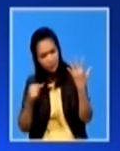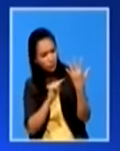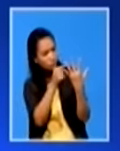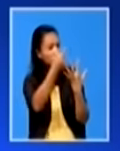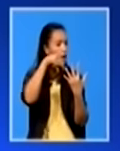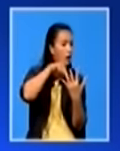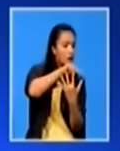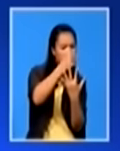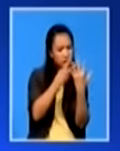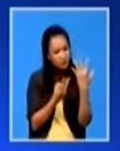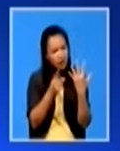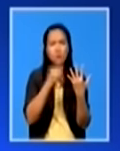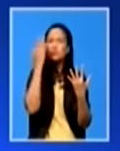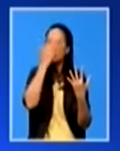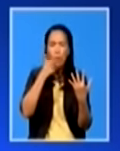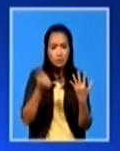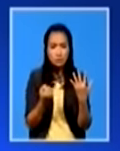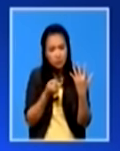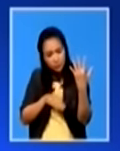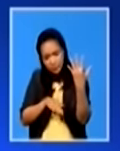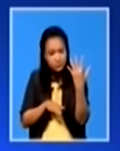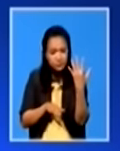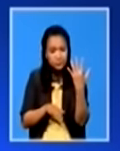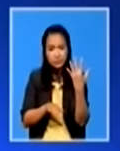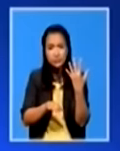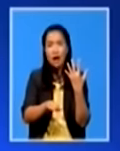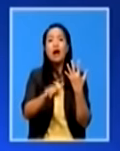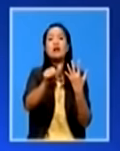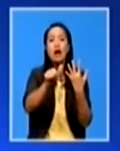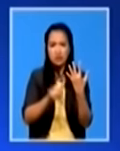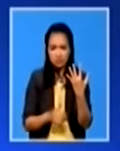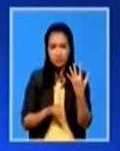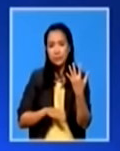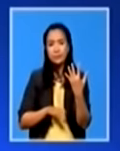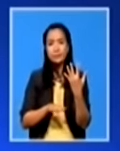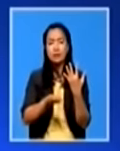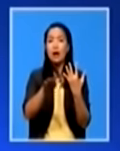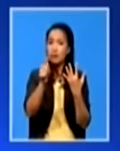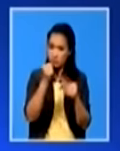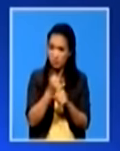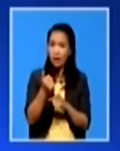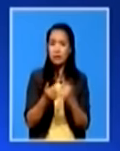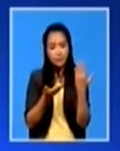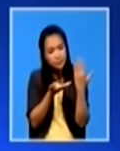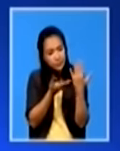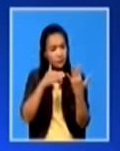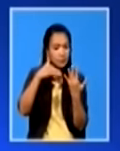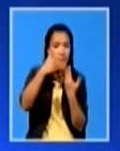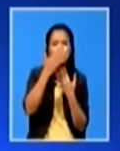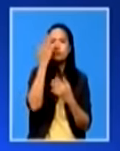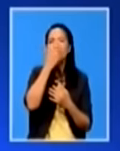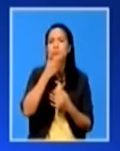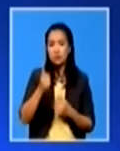ศผมเห็นเขาก็ทำรถเนี่ยวิ่งเลี่ยอะไรต้นไม้กิ่งต้นไม้ที่มาอะไรรถบัสอะไรเหล่านี้นะติดกันเกือบชิด